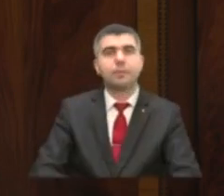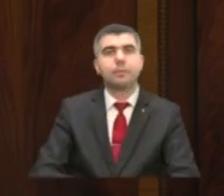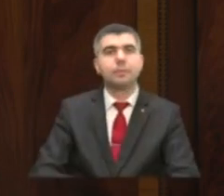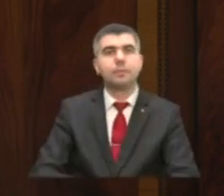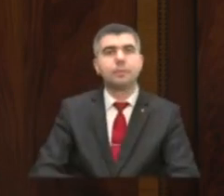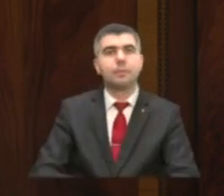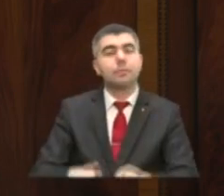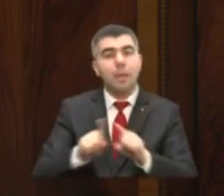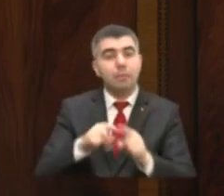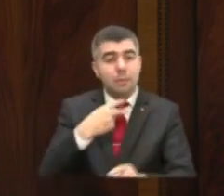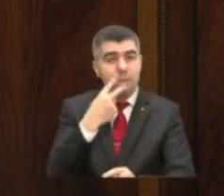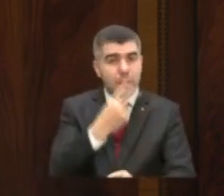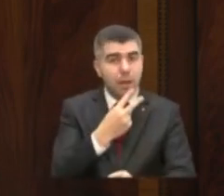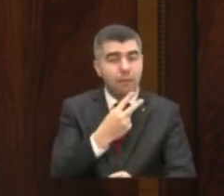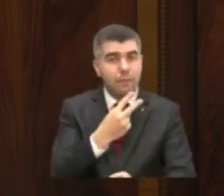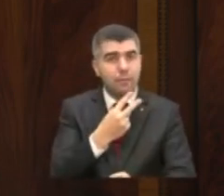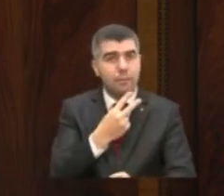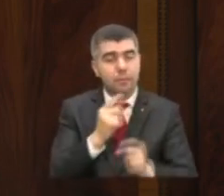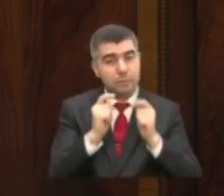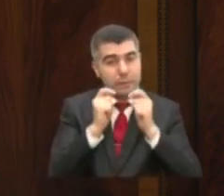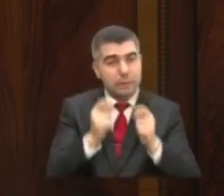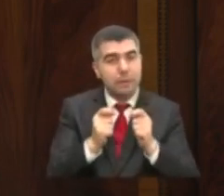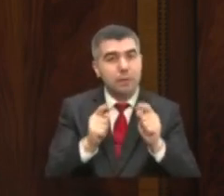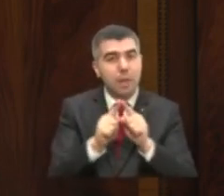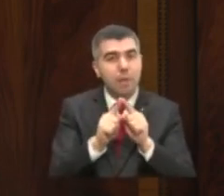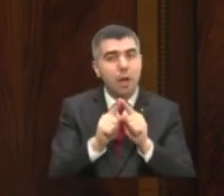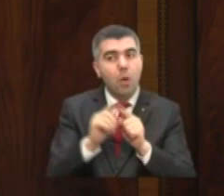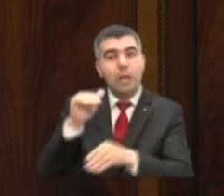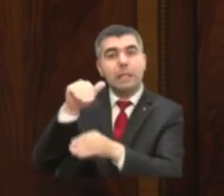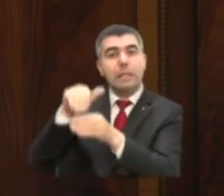تيبينها أكثر عدم الالتزام بالوعود الانتخابية